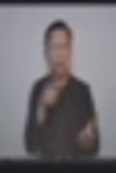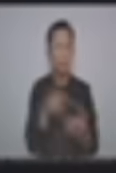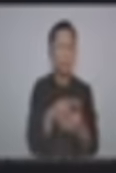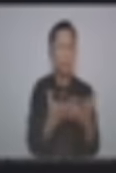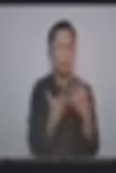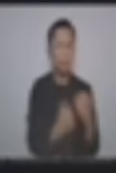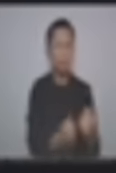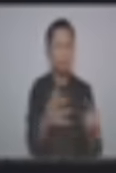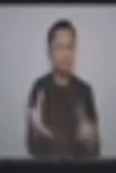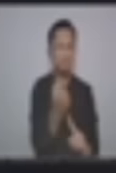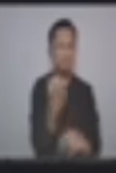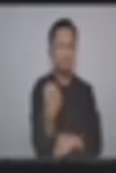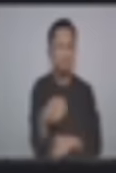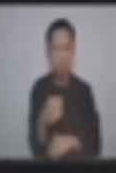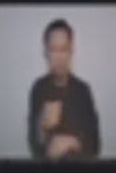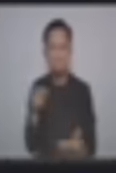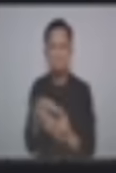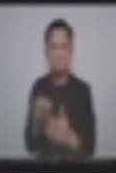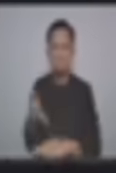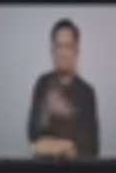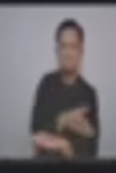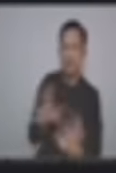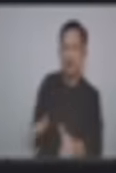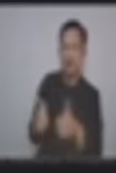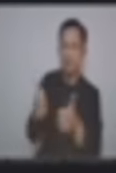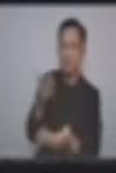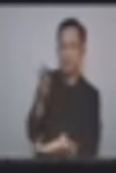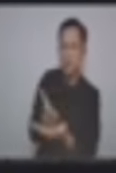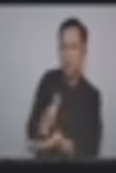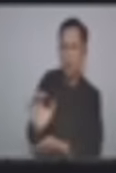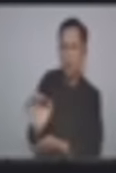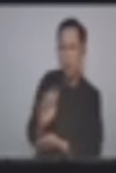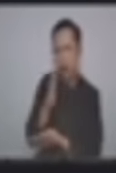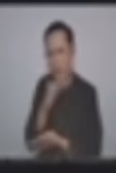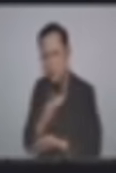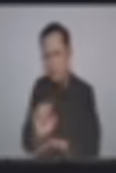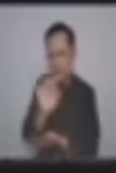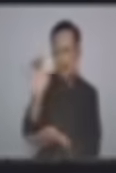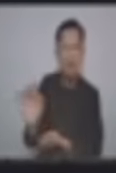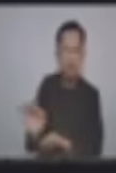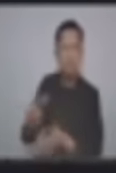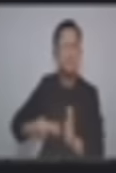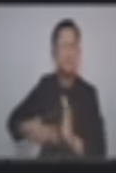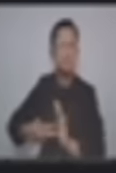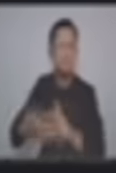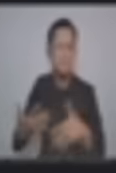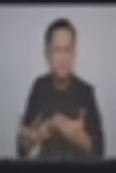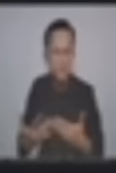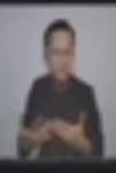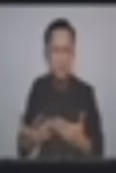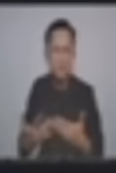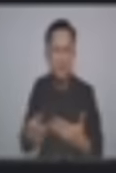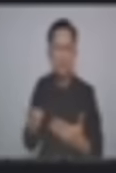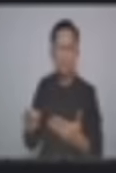terjadi pada tahapan Pemilu sebelum penetapan hasil Apapun alasannya hal tersebut dapat hal tersebut menjadi